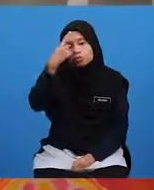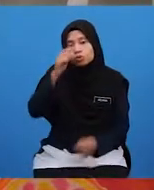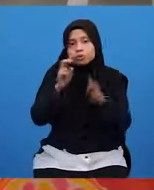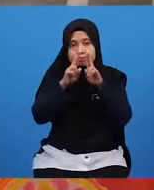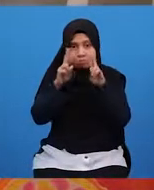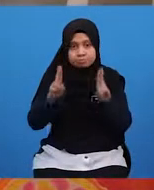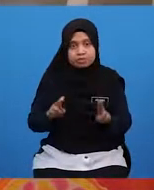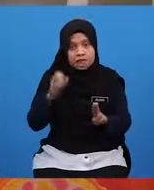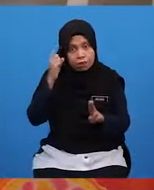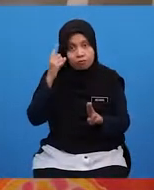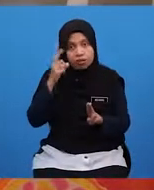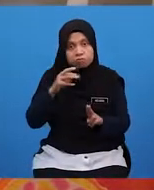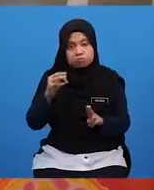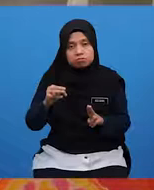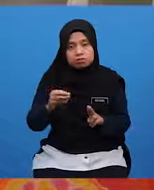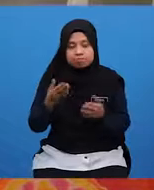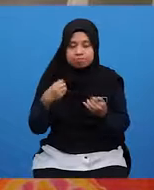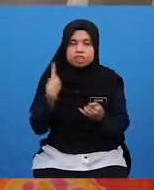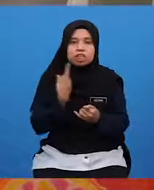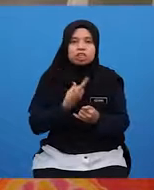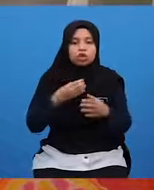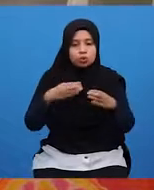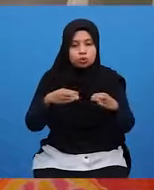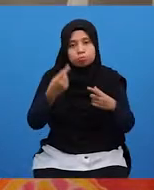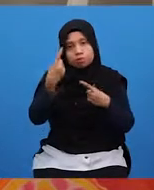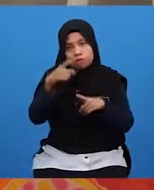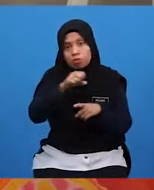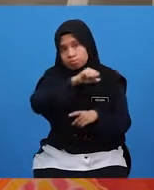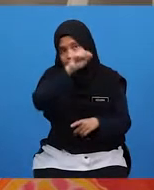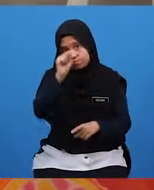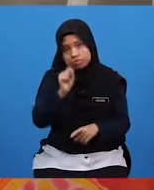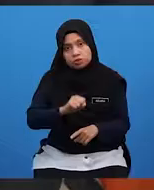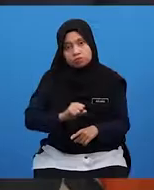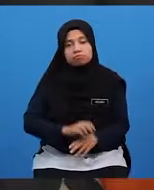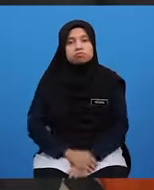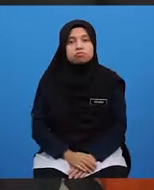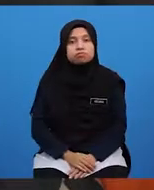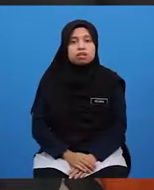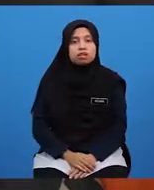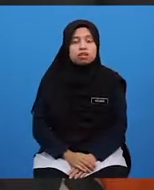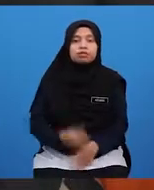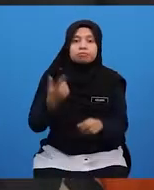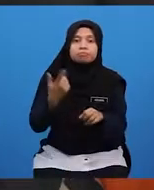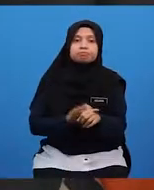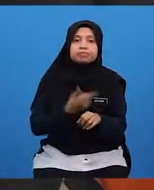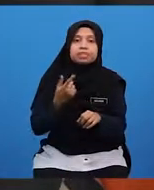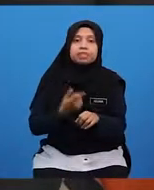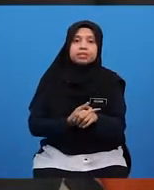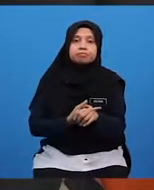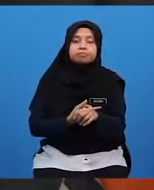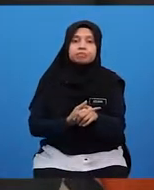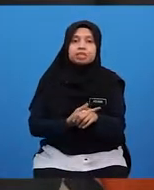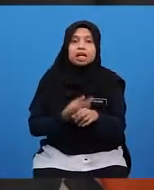Untuk menguji kefahaman murid-murid, mari kita cuba menjawab beberapa soalan. Sebagai latihan